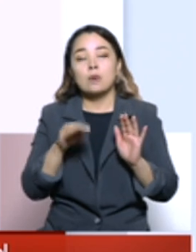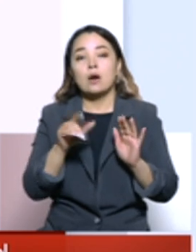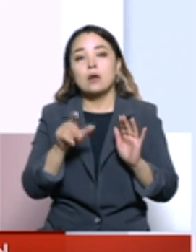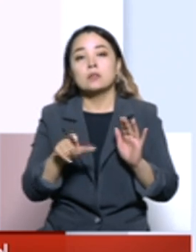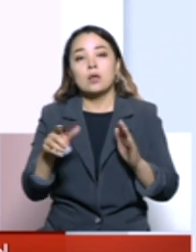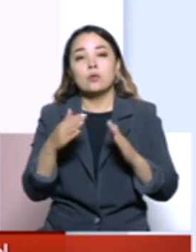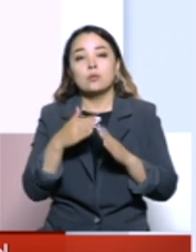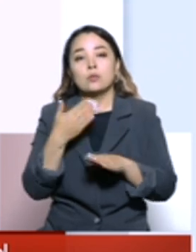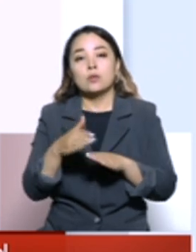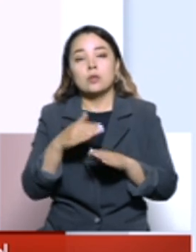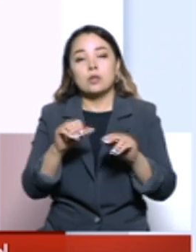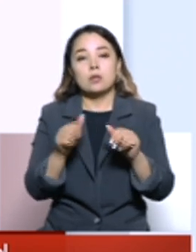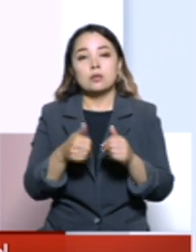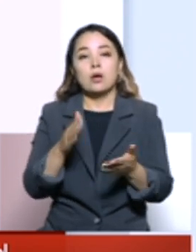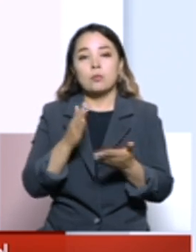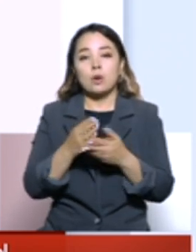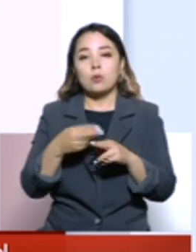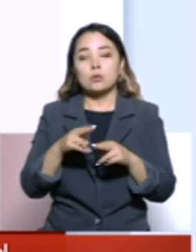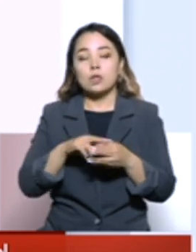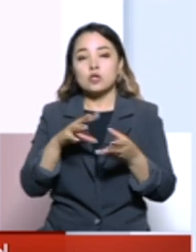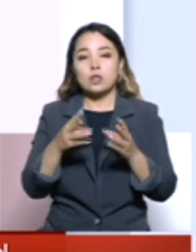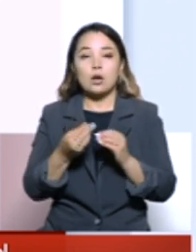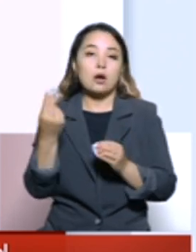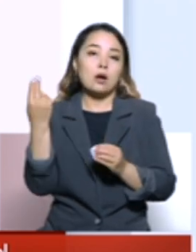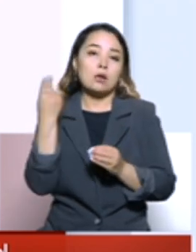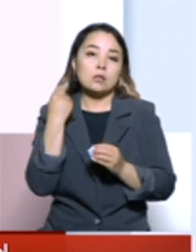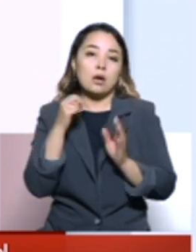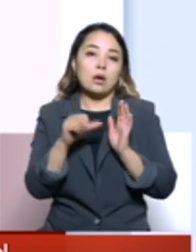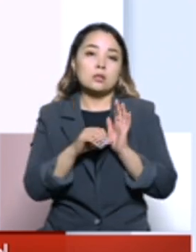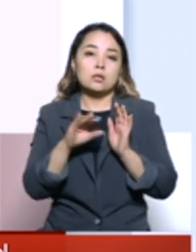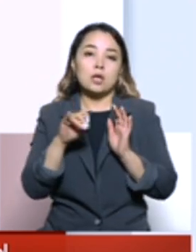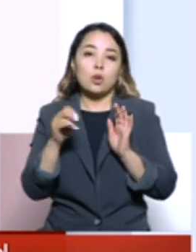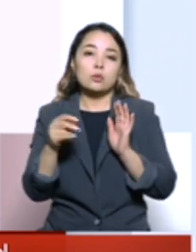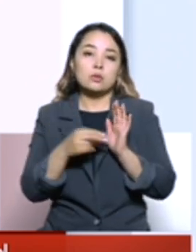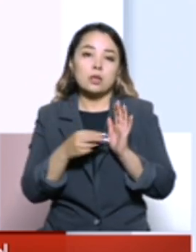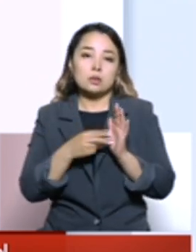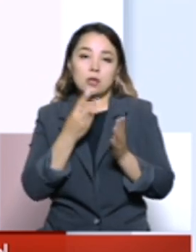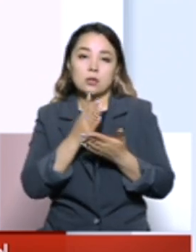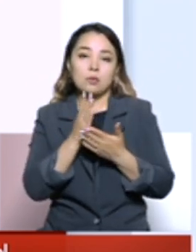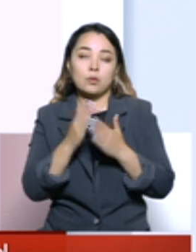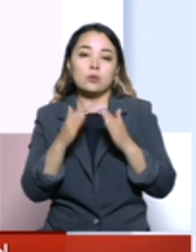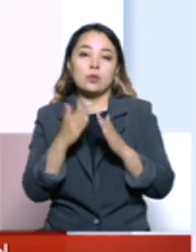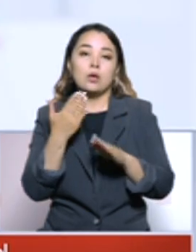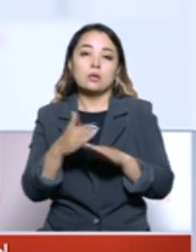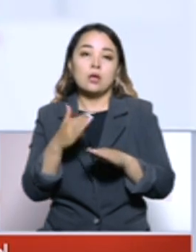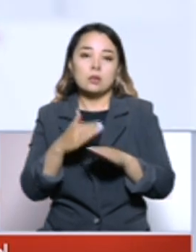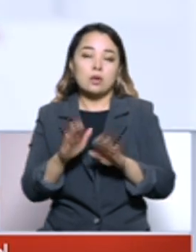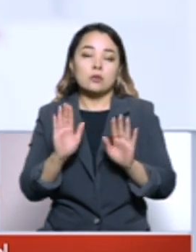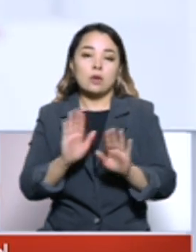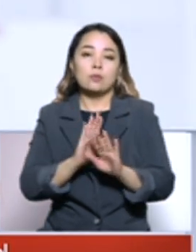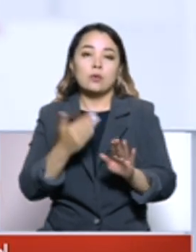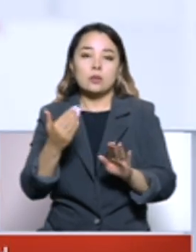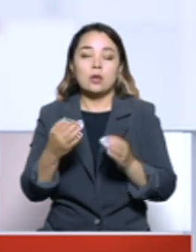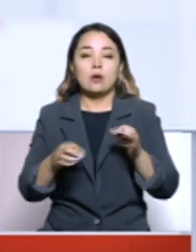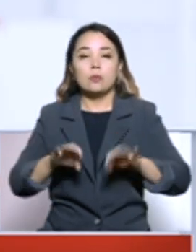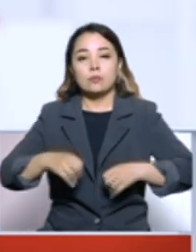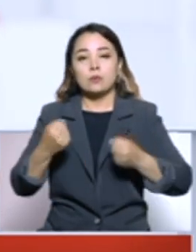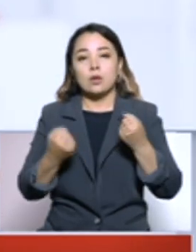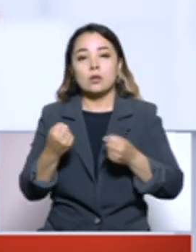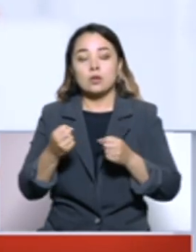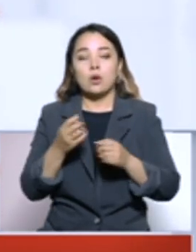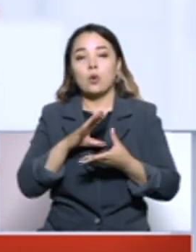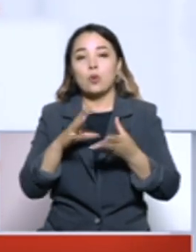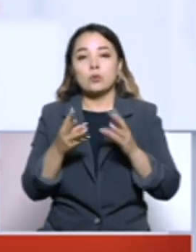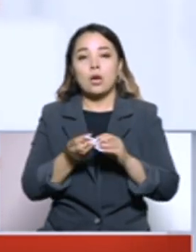адамның ипотекалық несиесі бар. Олардың жалпы қарызы 6 триллион теңге. Ипотекалық қан емес, автонесие көлемі де